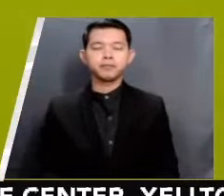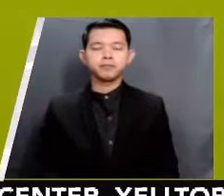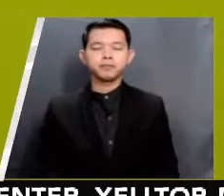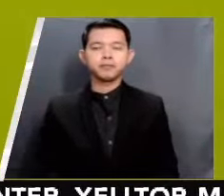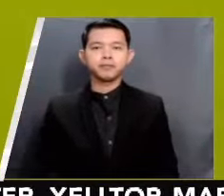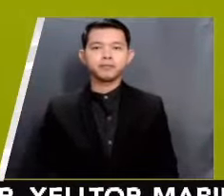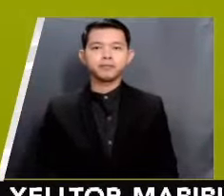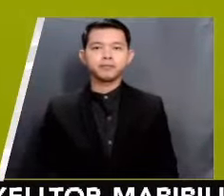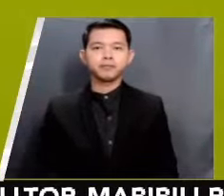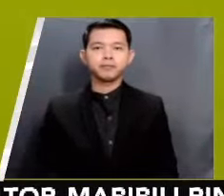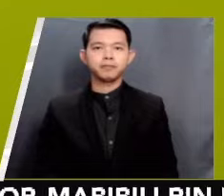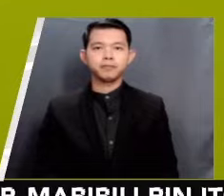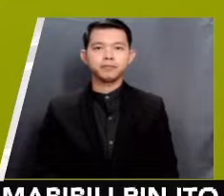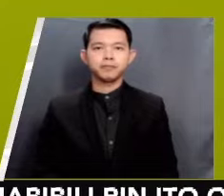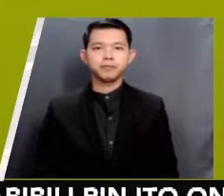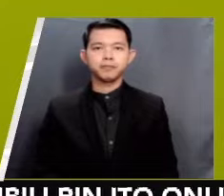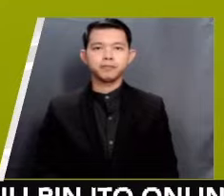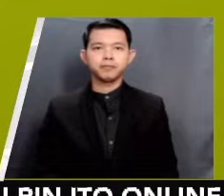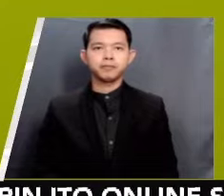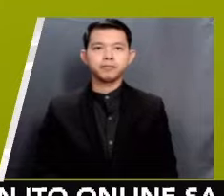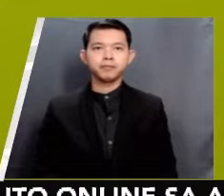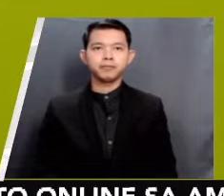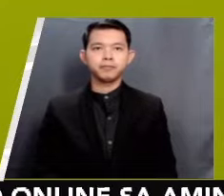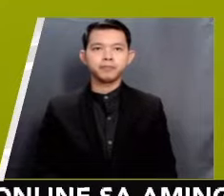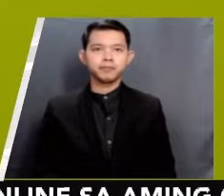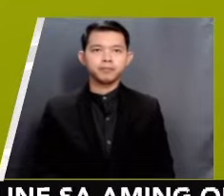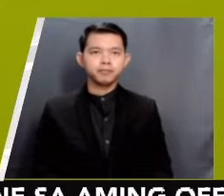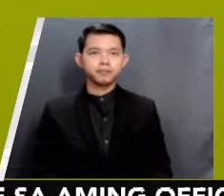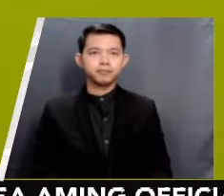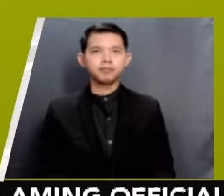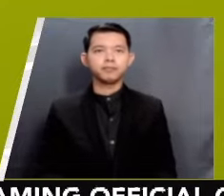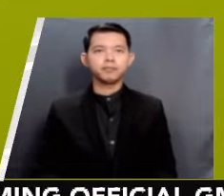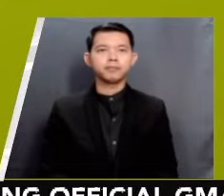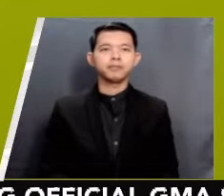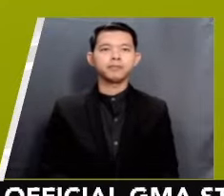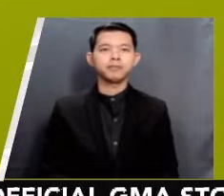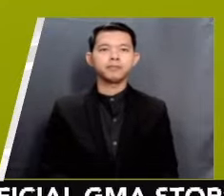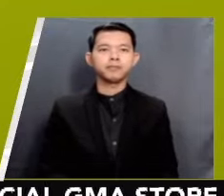Ito ang inyong Regional TV News.